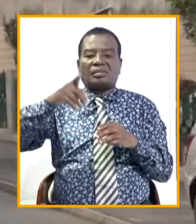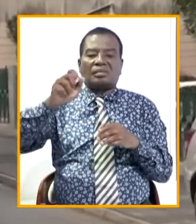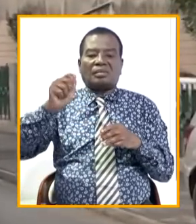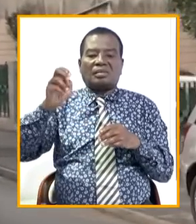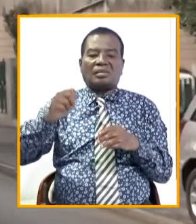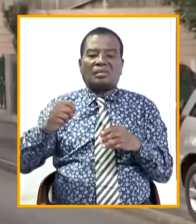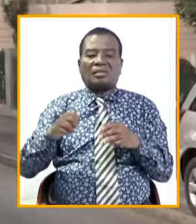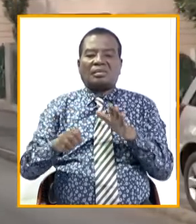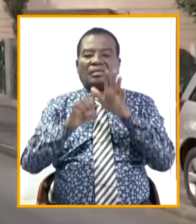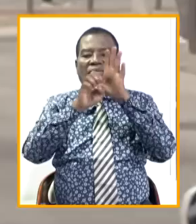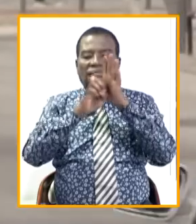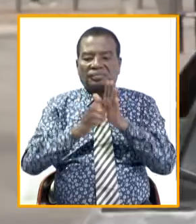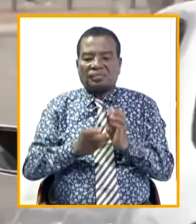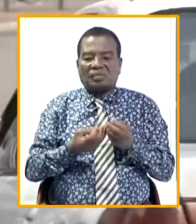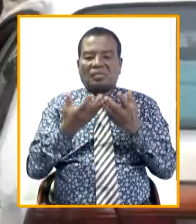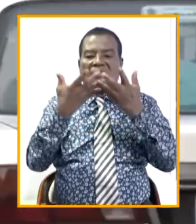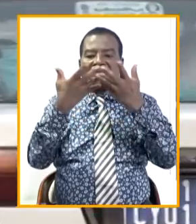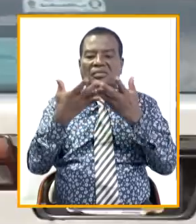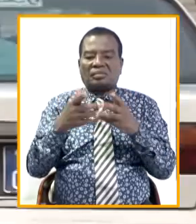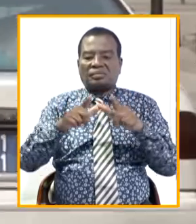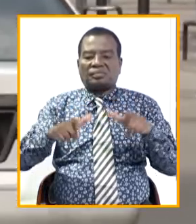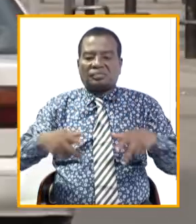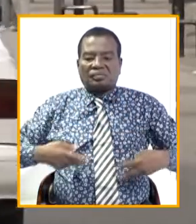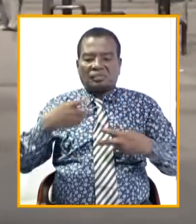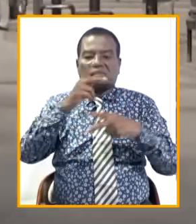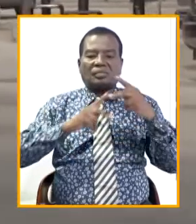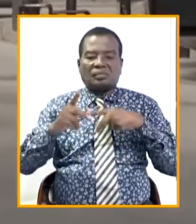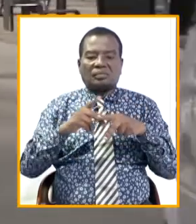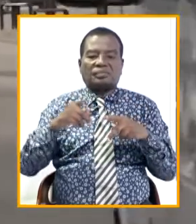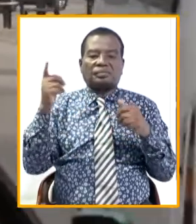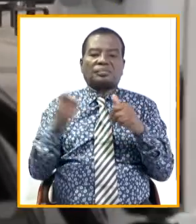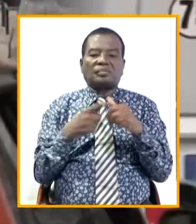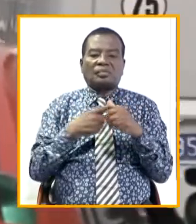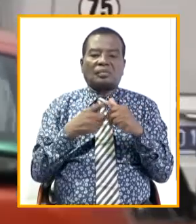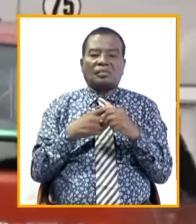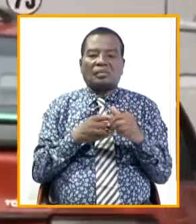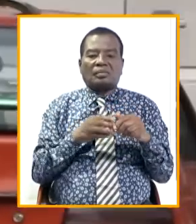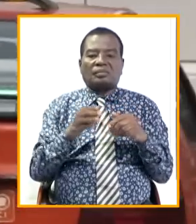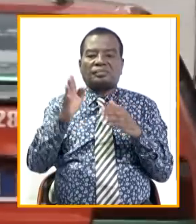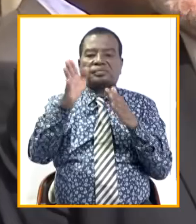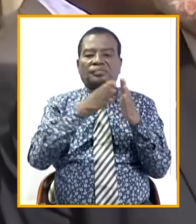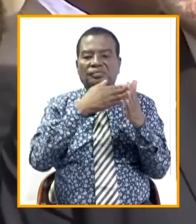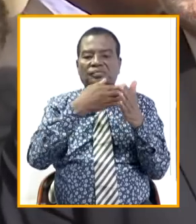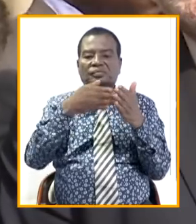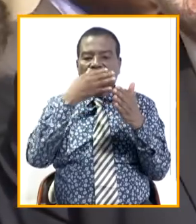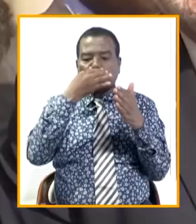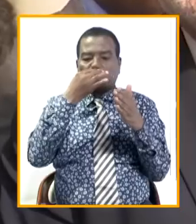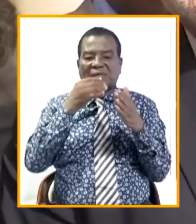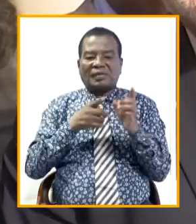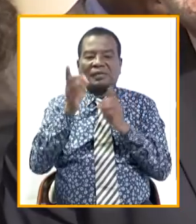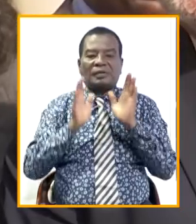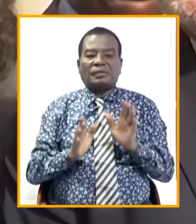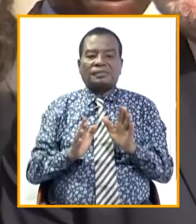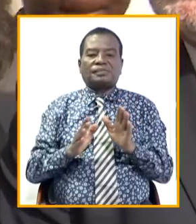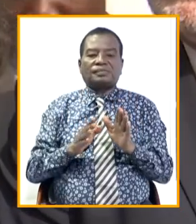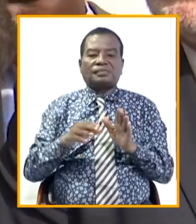de l'environnement et de l'amélioration du cadre de vie des populations. Il y a d'abord un schéma directeur, donc une étude qui sera faite